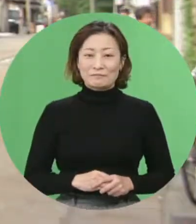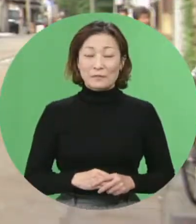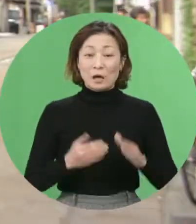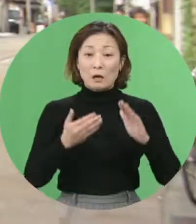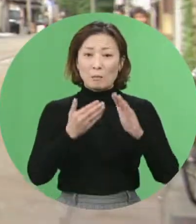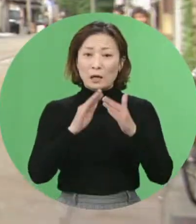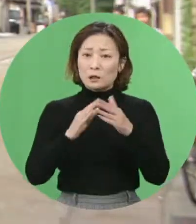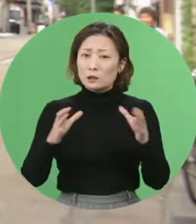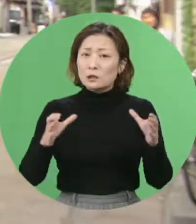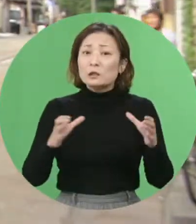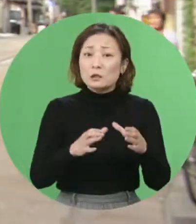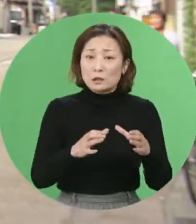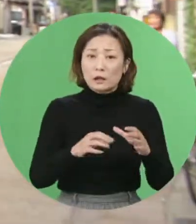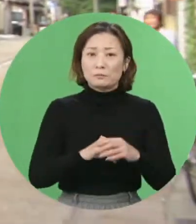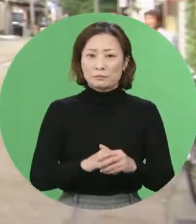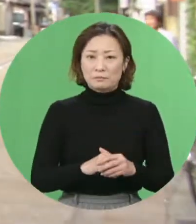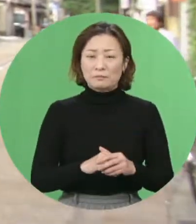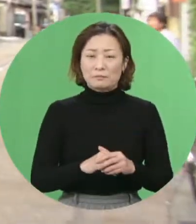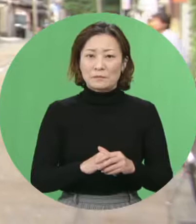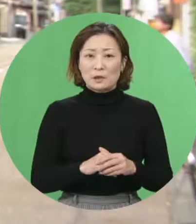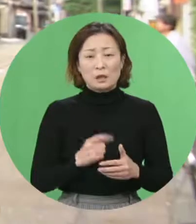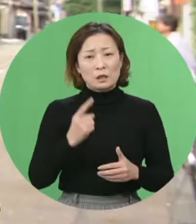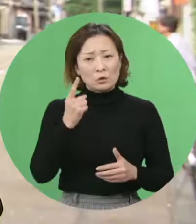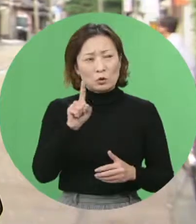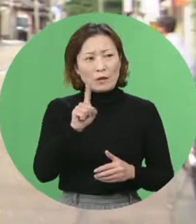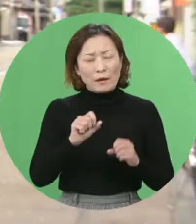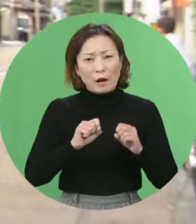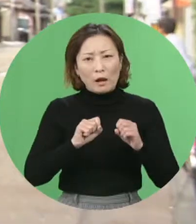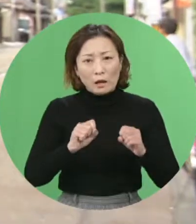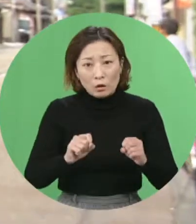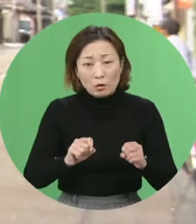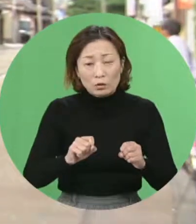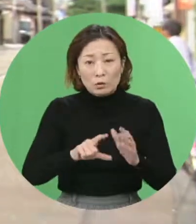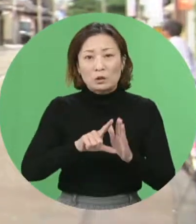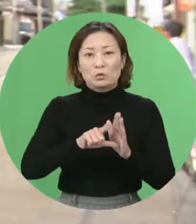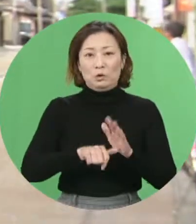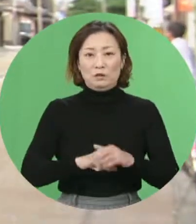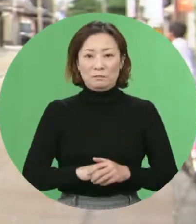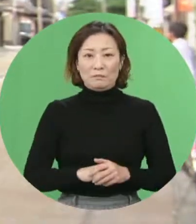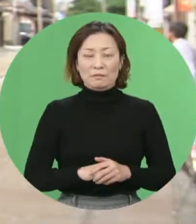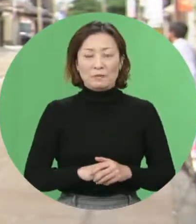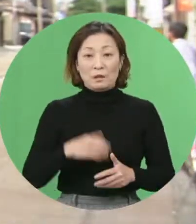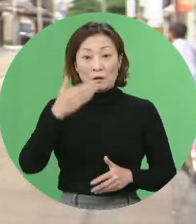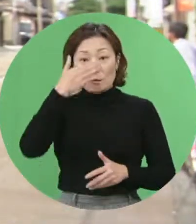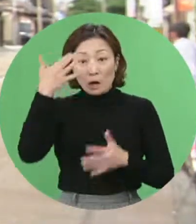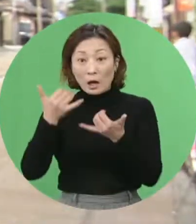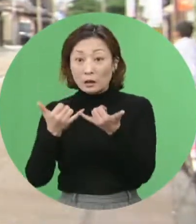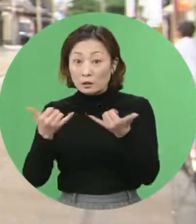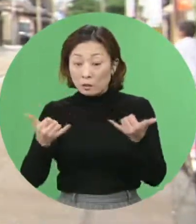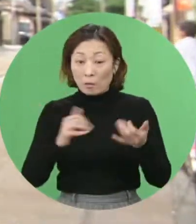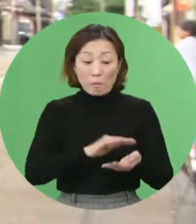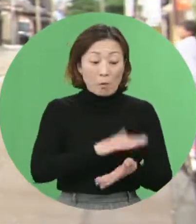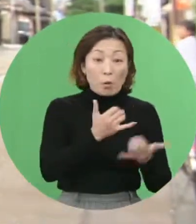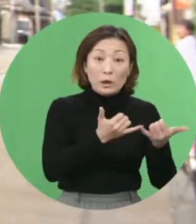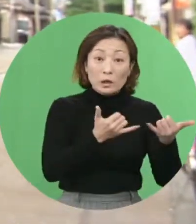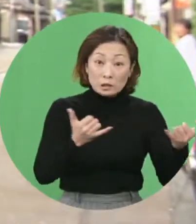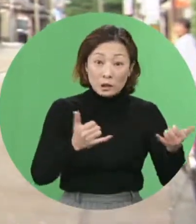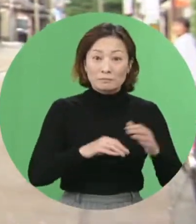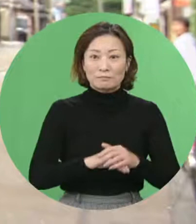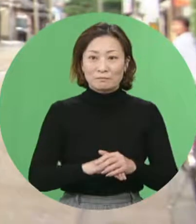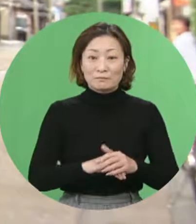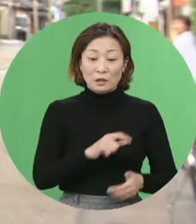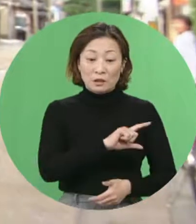小さい町ですけれども、一つ何かをやろうってことになると、非常に若い世代から年配の方